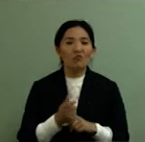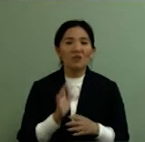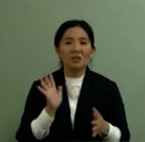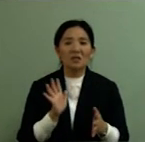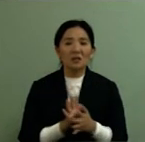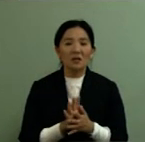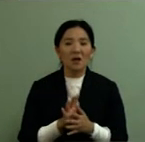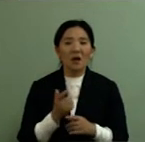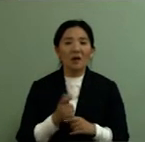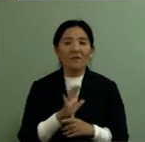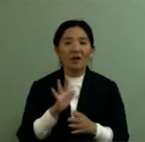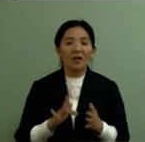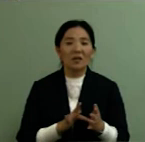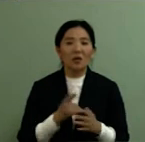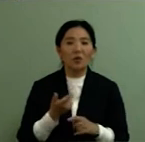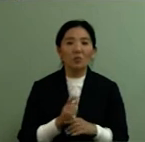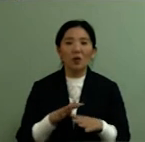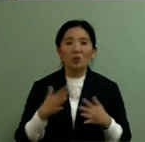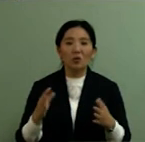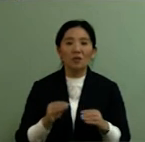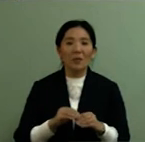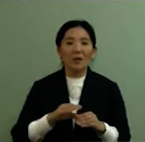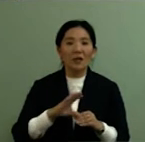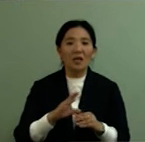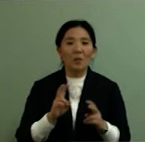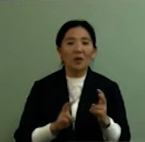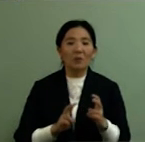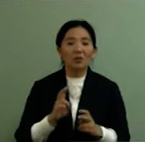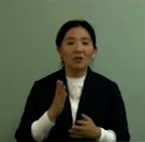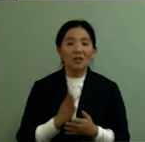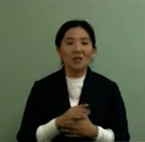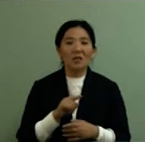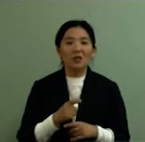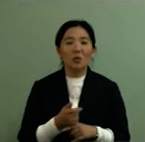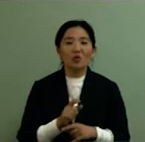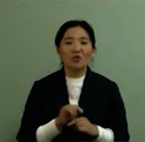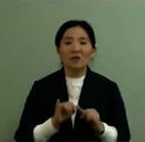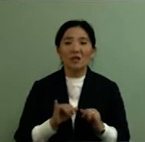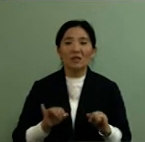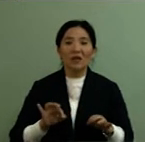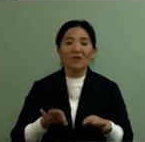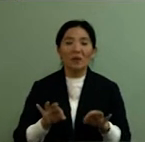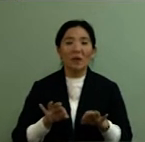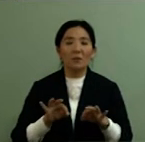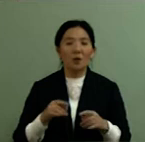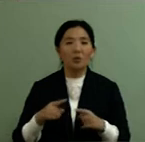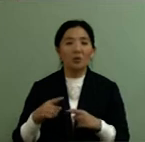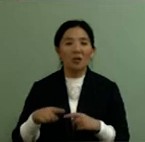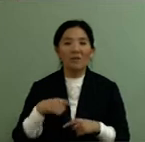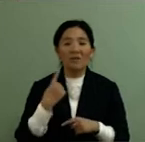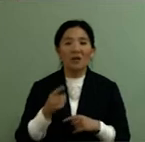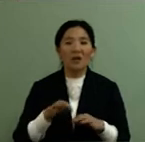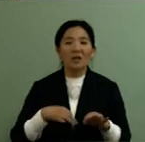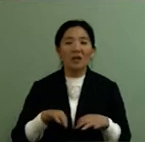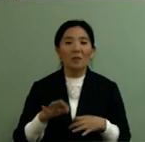загрязняется в городах? Правильно, здесь очень большое скопление промышленных предприятий. Здесь очень развит автомобильный и другие виды